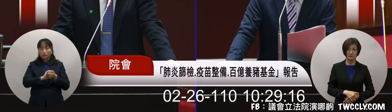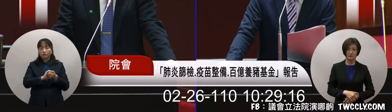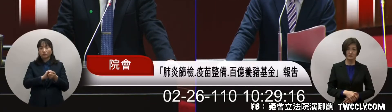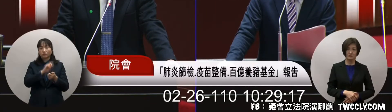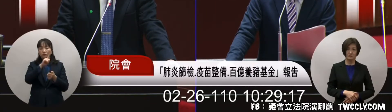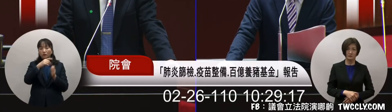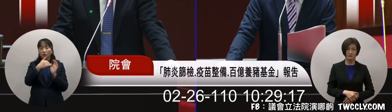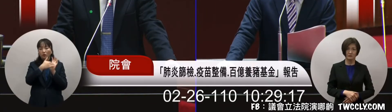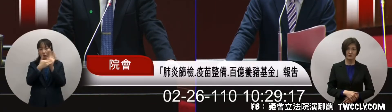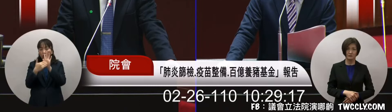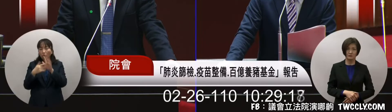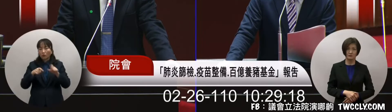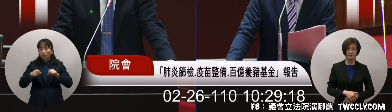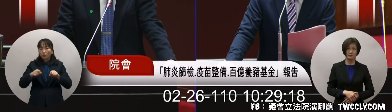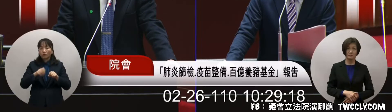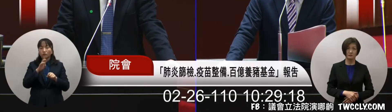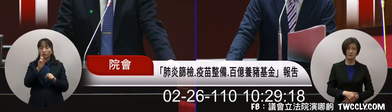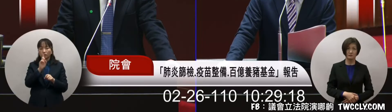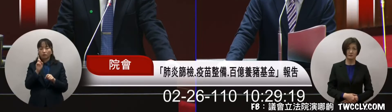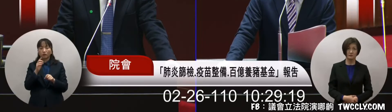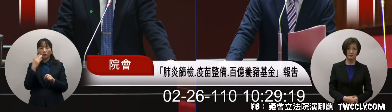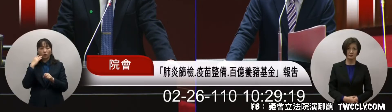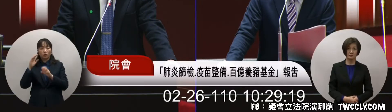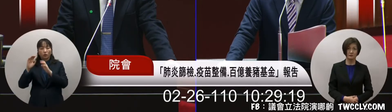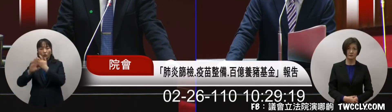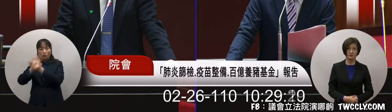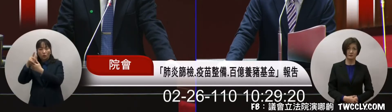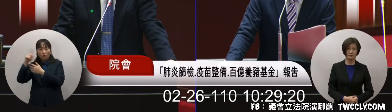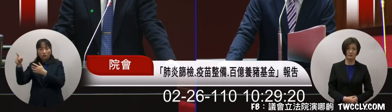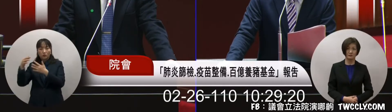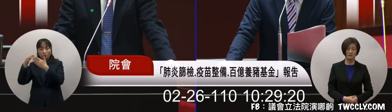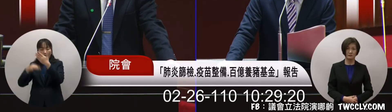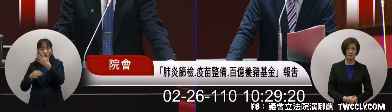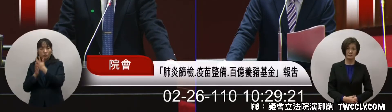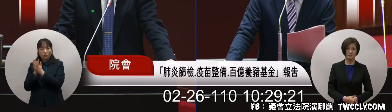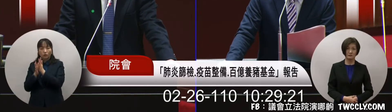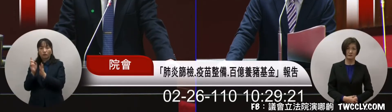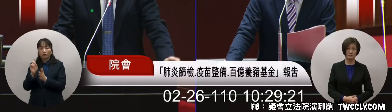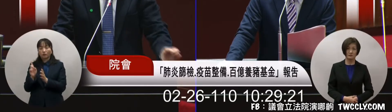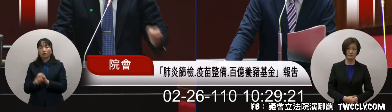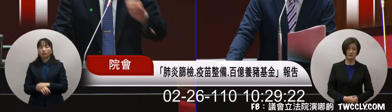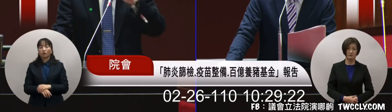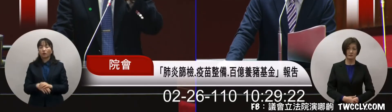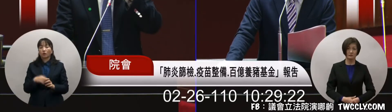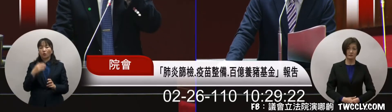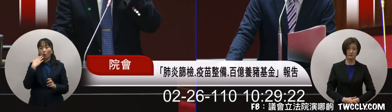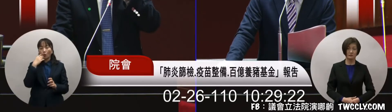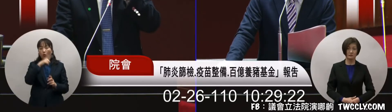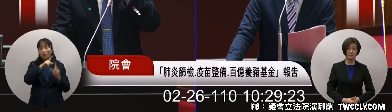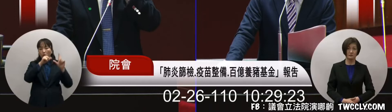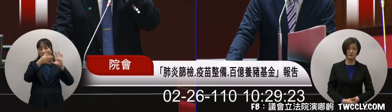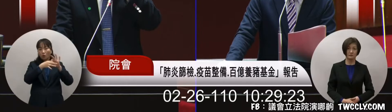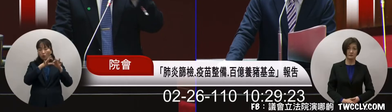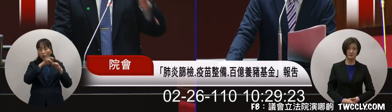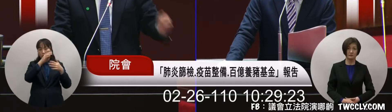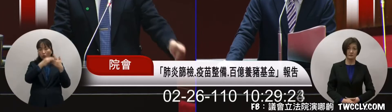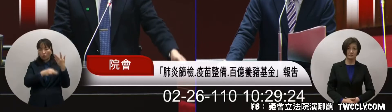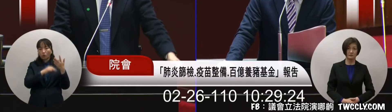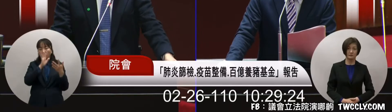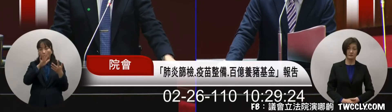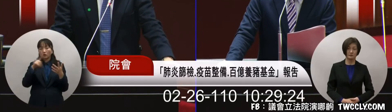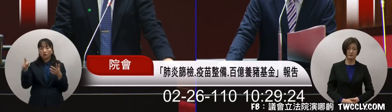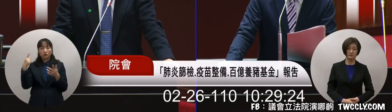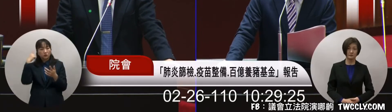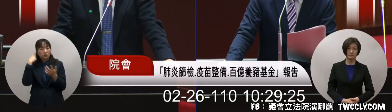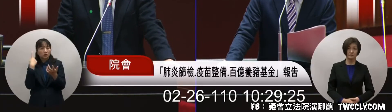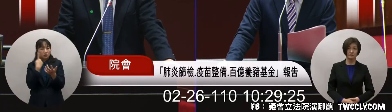个防疫的政策，那对各国的选手的要求。那如果他有一定的要求，那基于国家参加